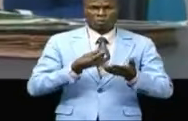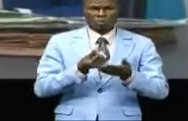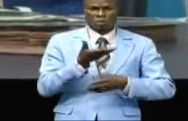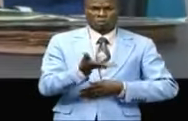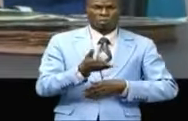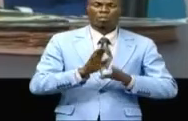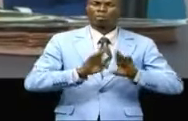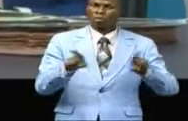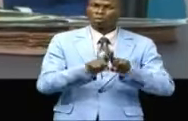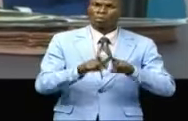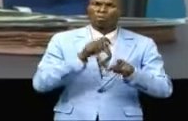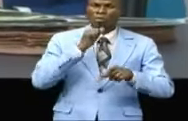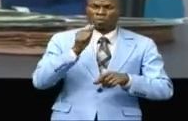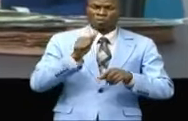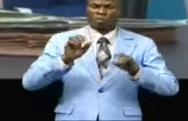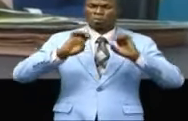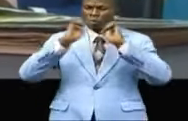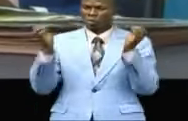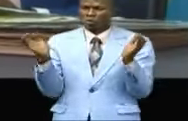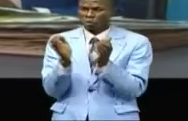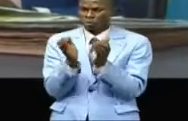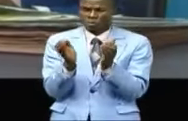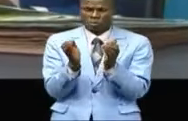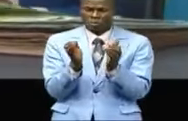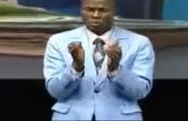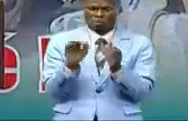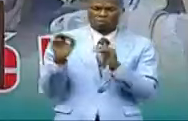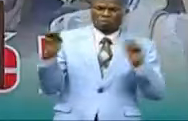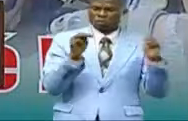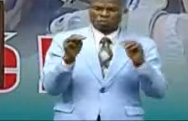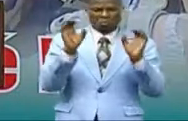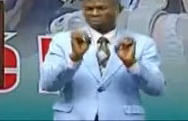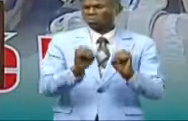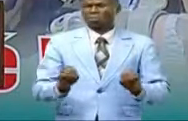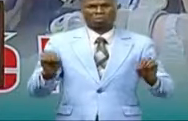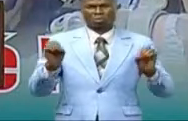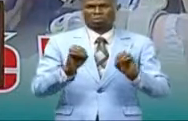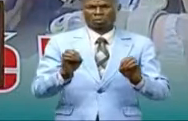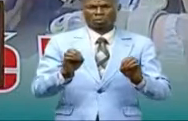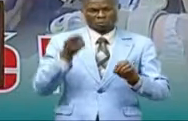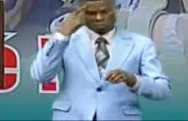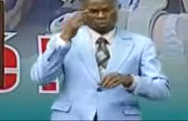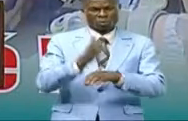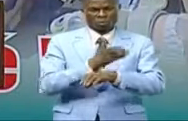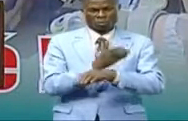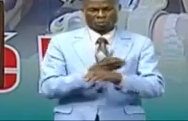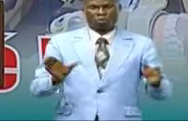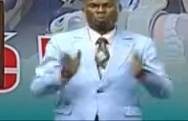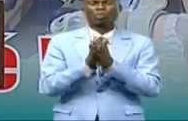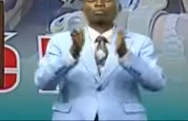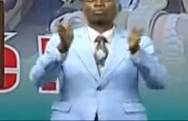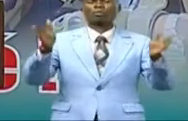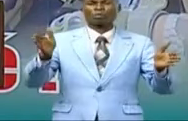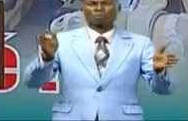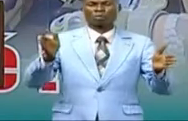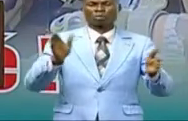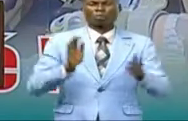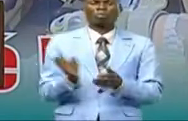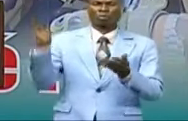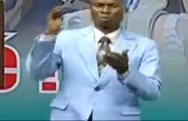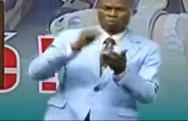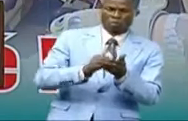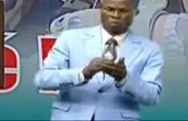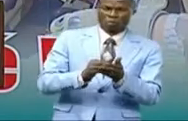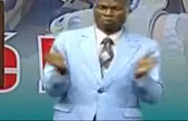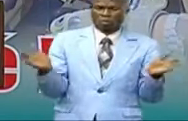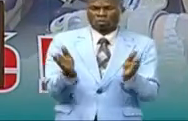n'est pas le cas pour de petites et moyennes entreprises. Pour une croissance inclusive, l'insertion de petites